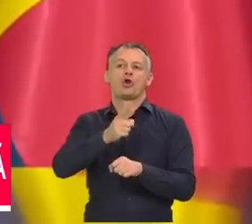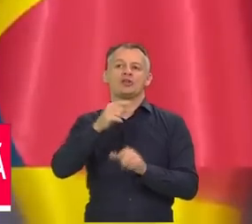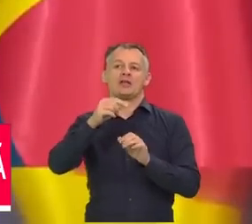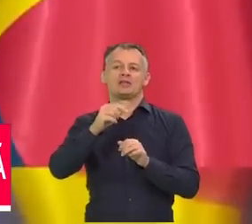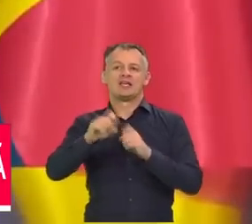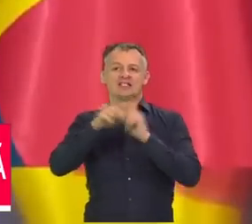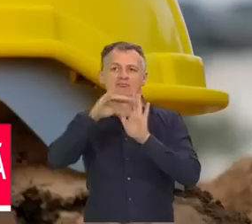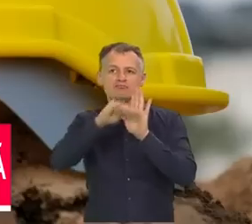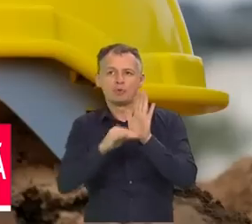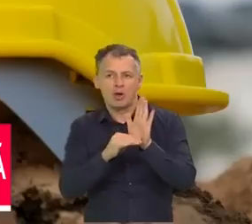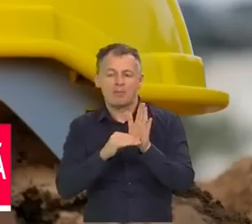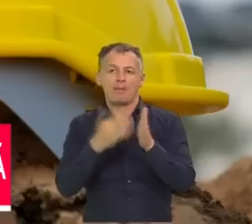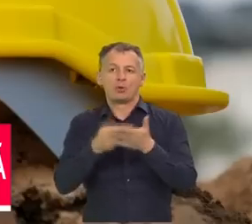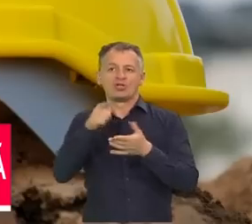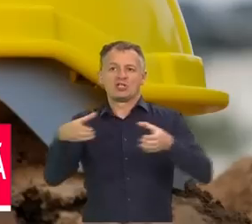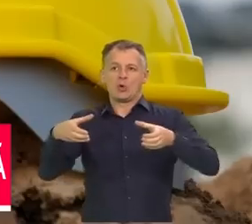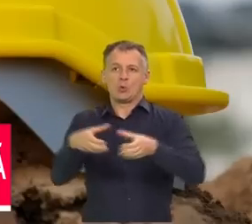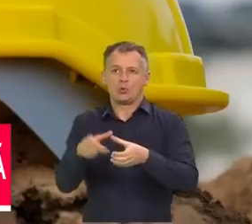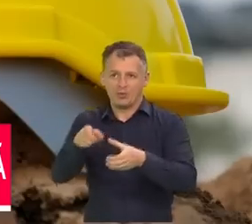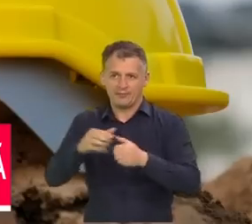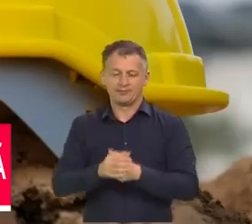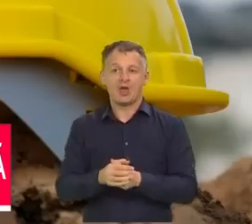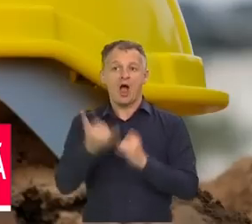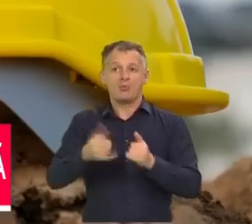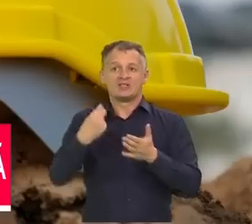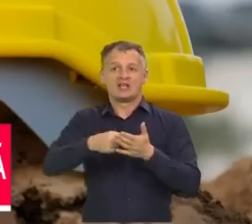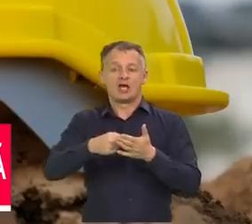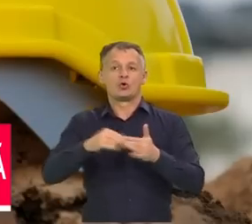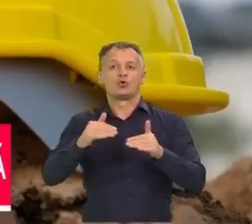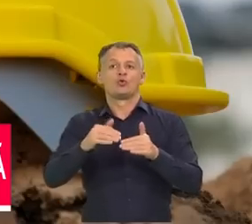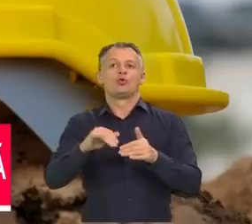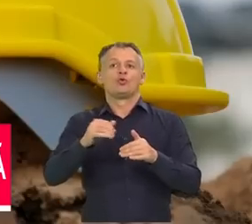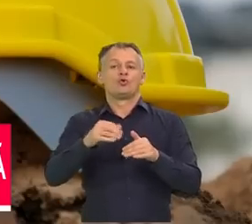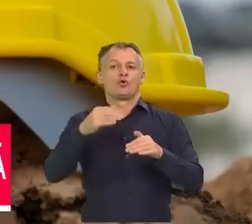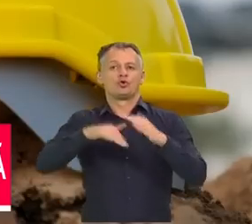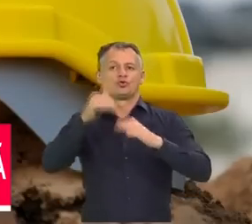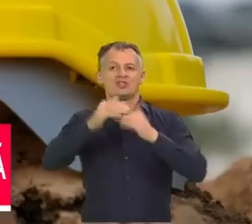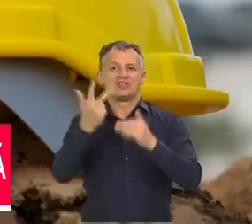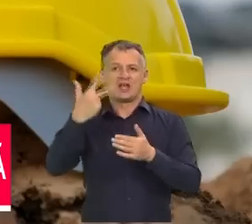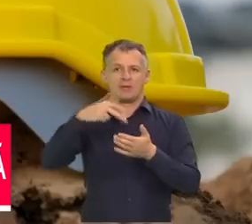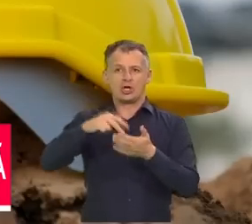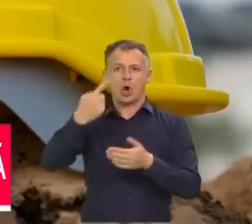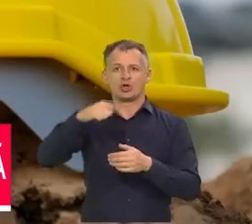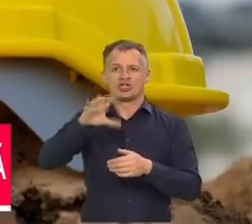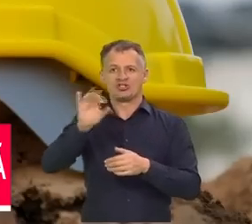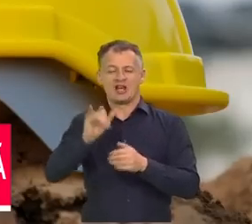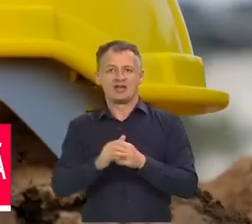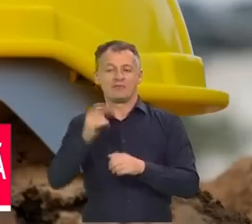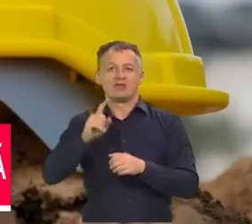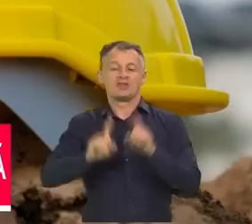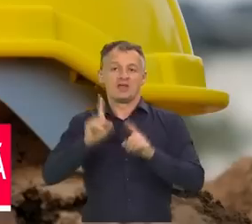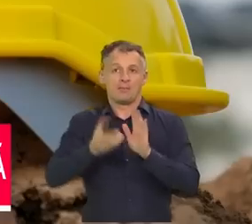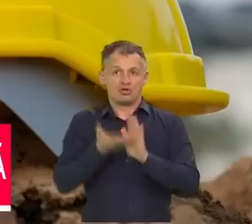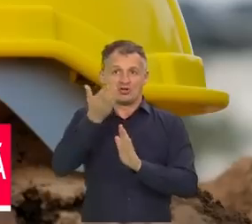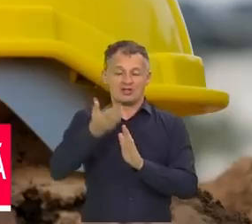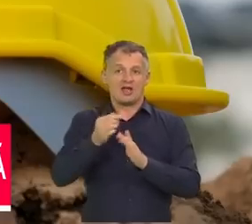aceste categorii. Acum, salariul net al unui angajat în construcție este de 3.150 de lei. Dacă ar fi fost majorat, dar eliminate